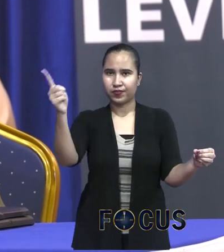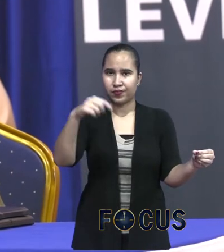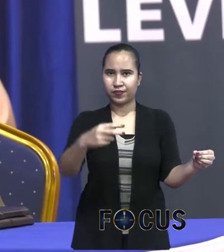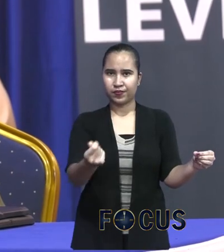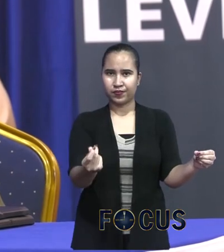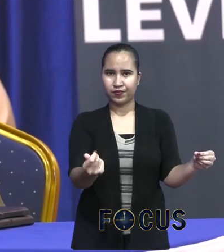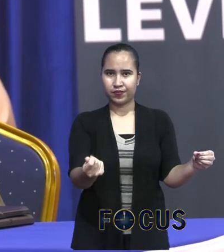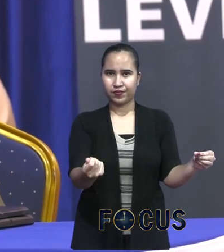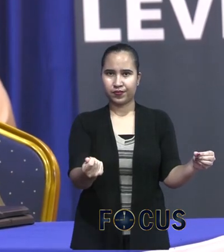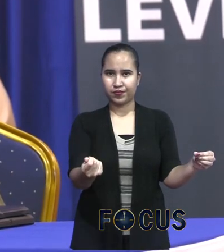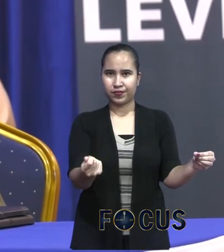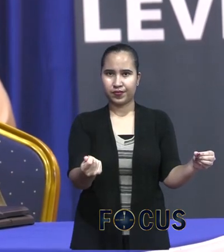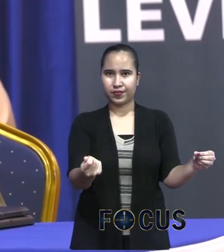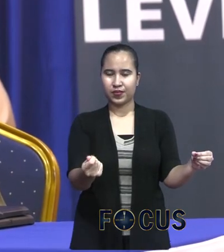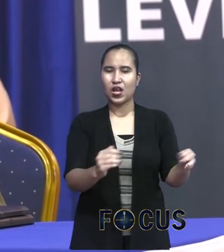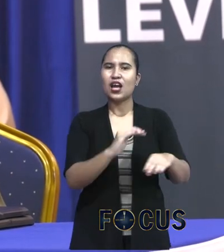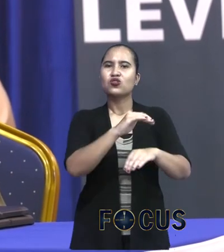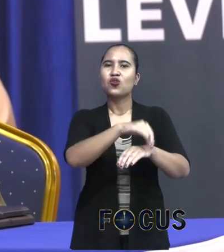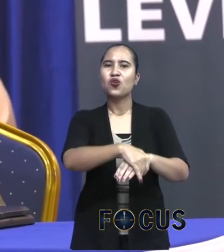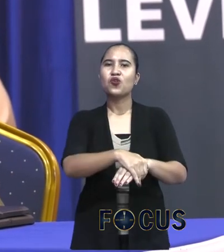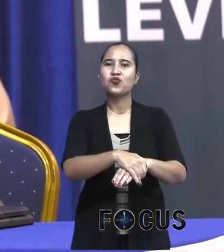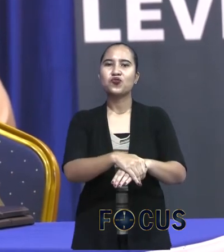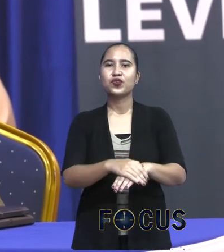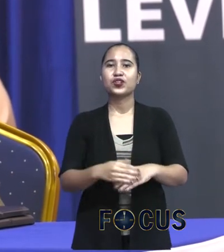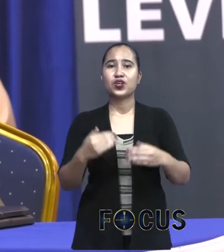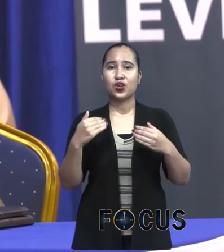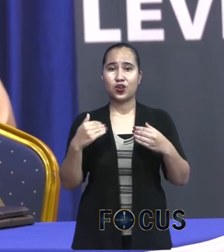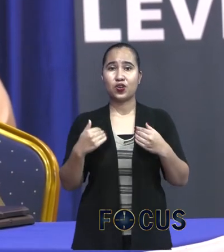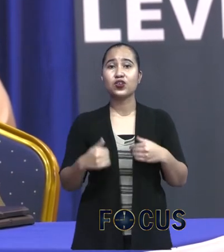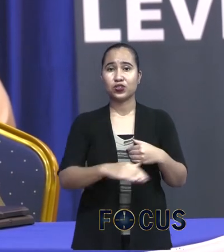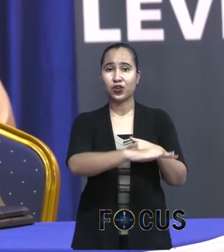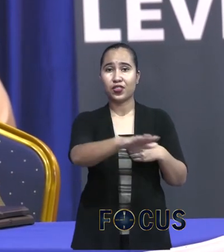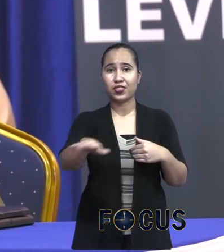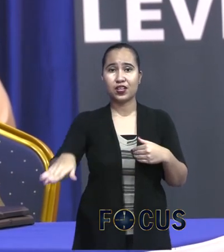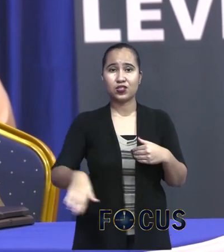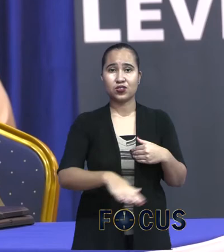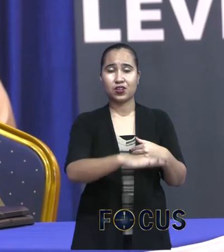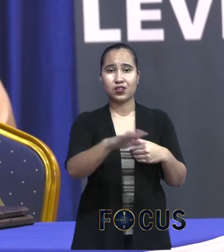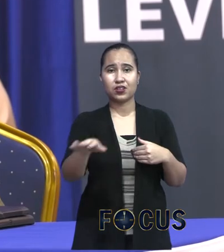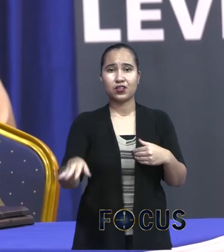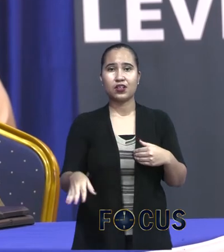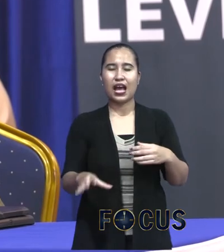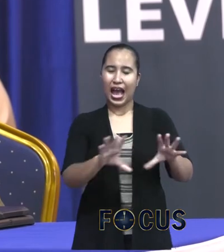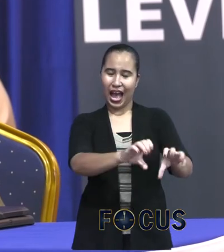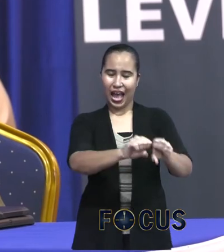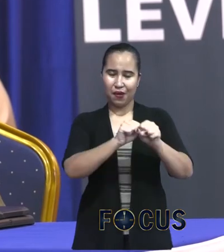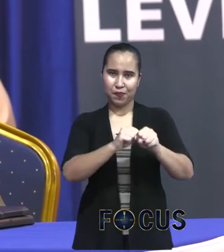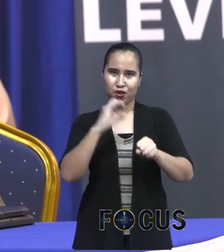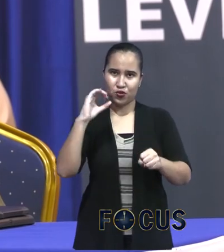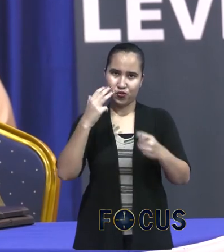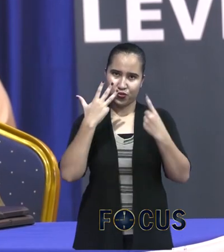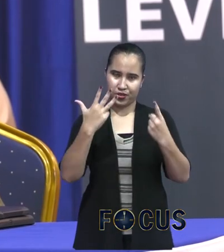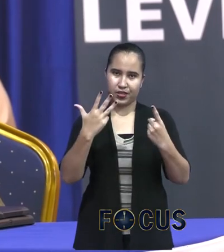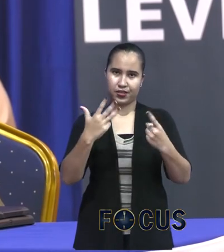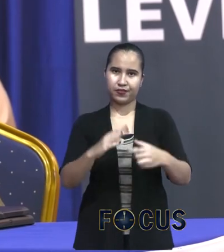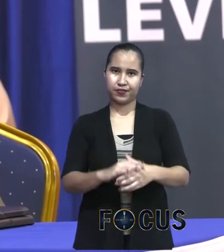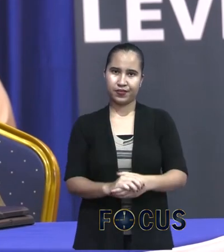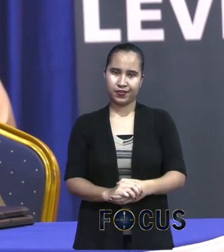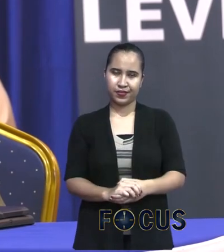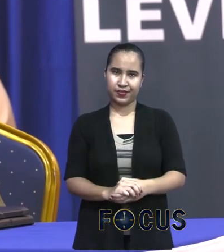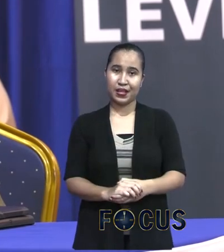met de gezondheidszorg, de aanpak van het coronavirus. Dus belangrijk aan te geven